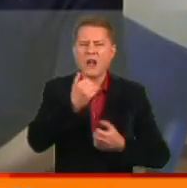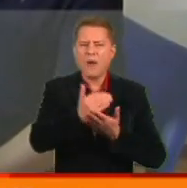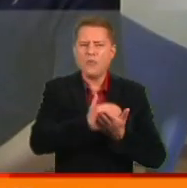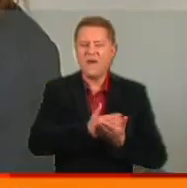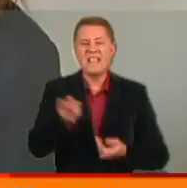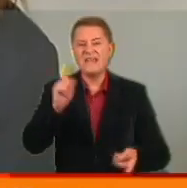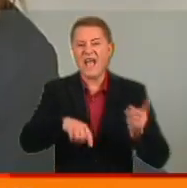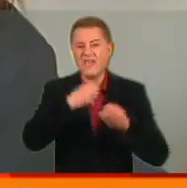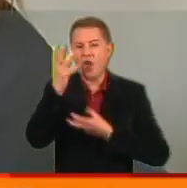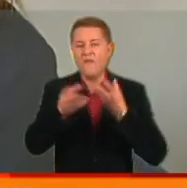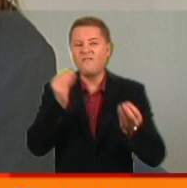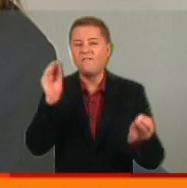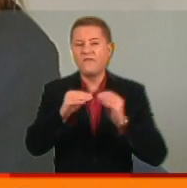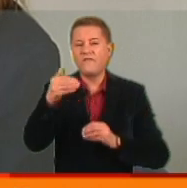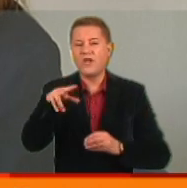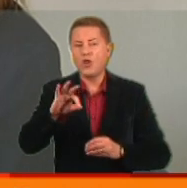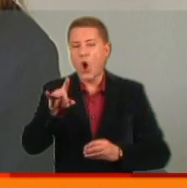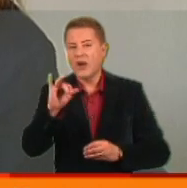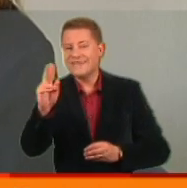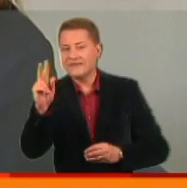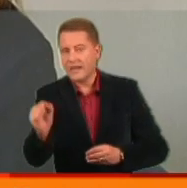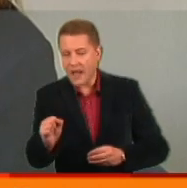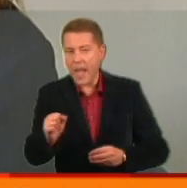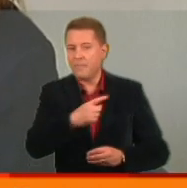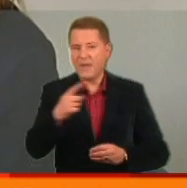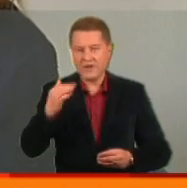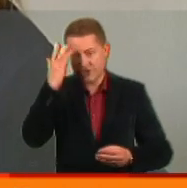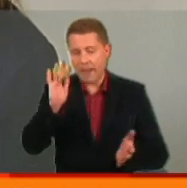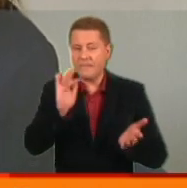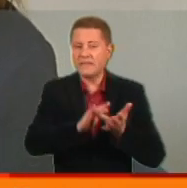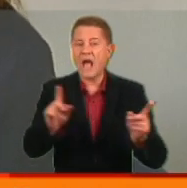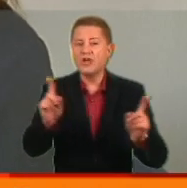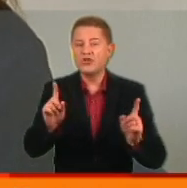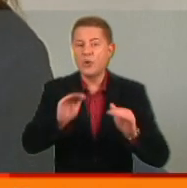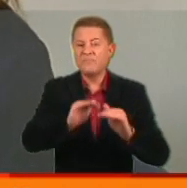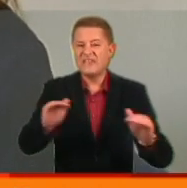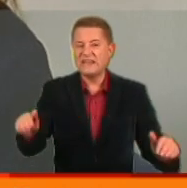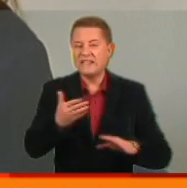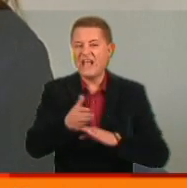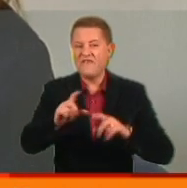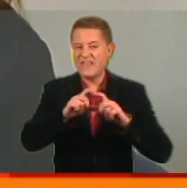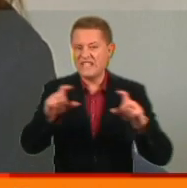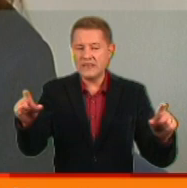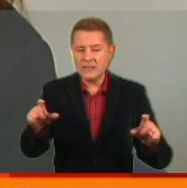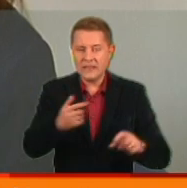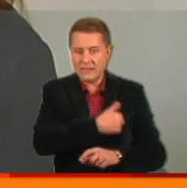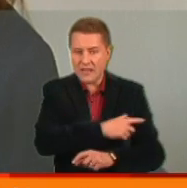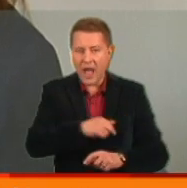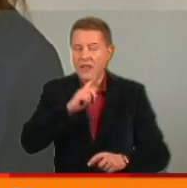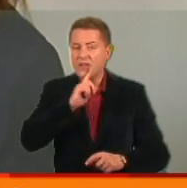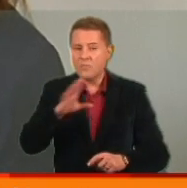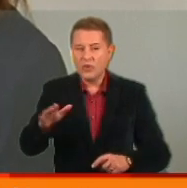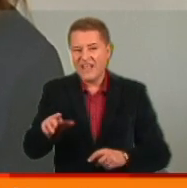навіть флористика. Перша мета – це щоб діти в відділенні, вони не були відірвані